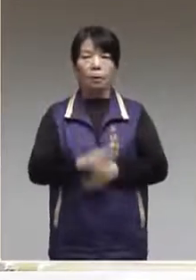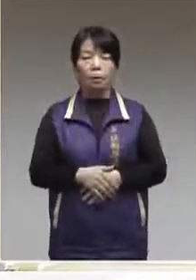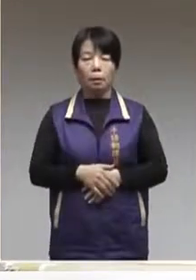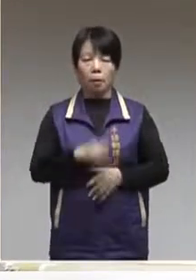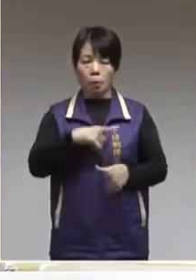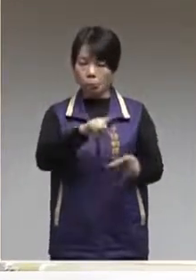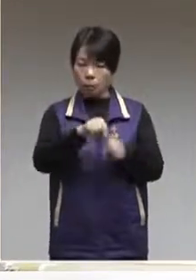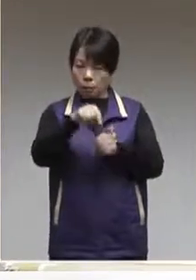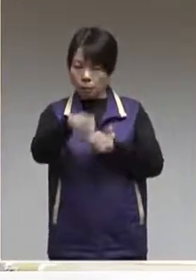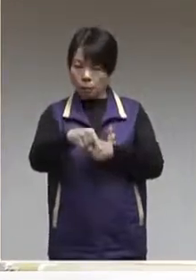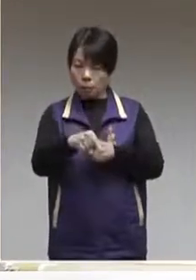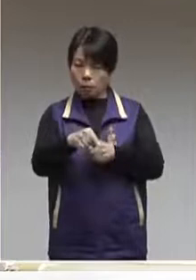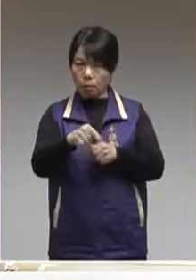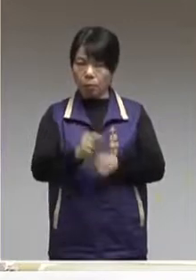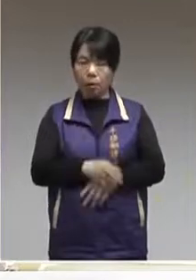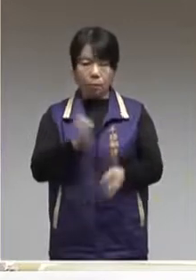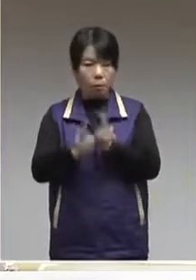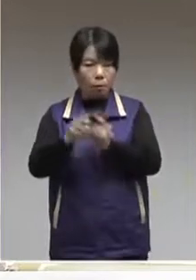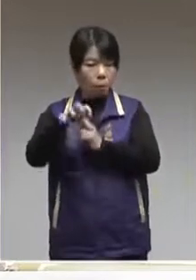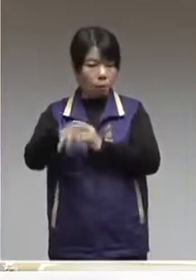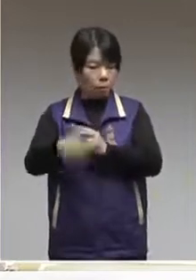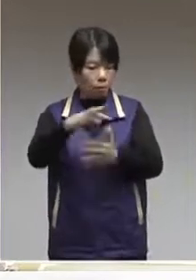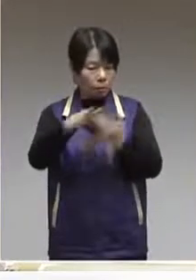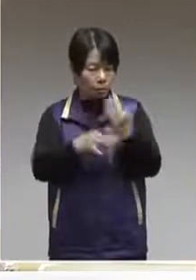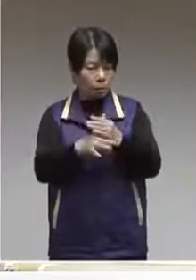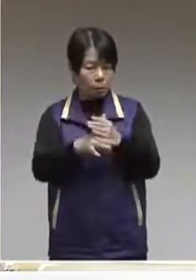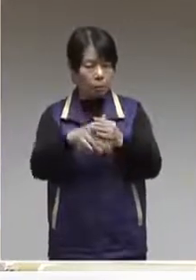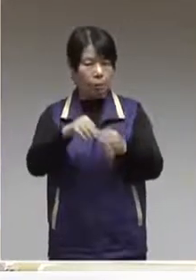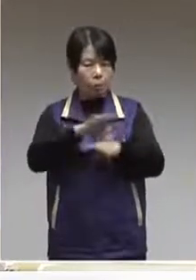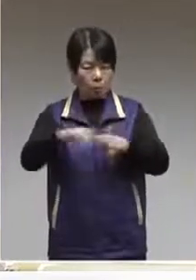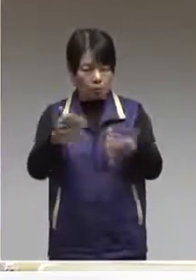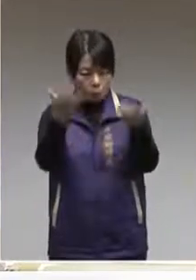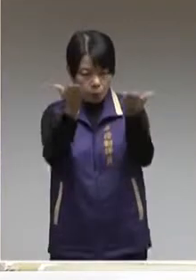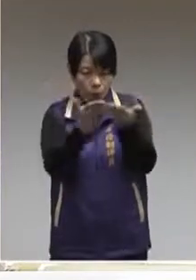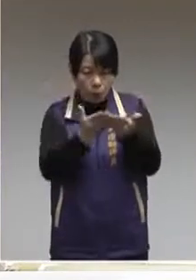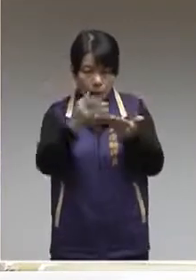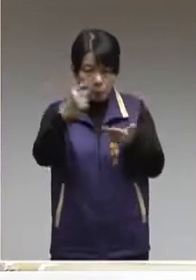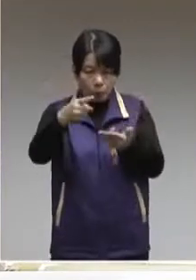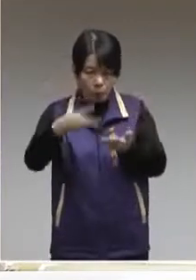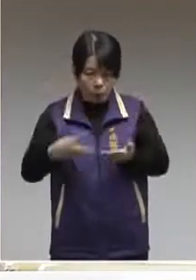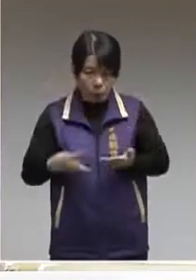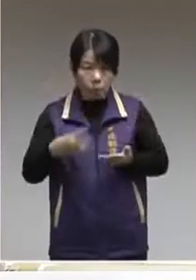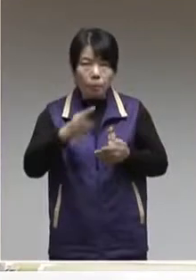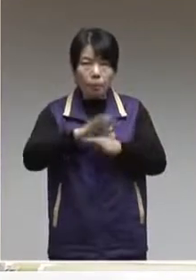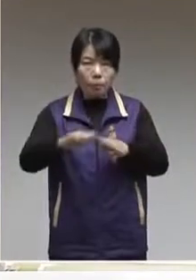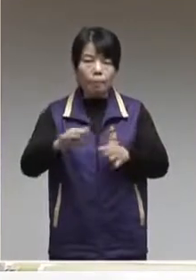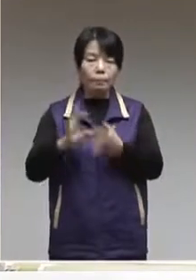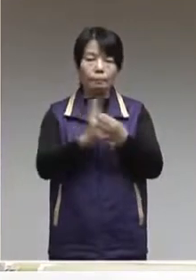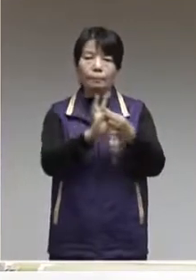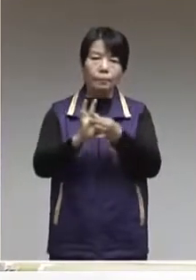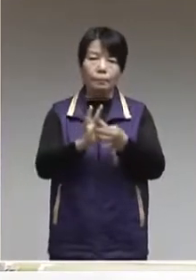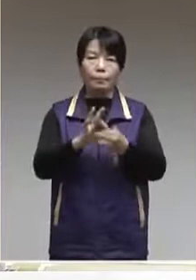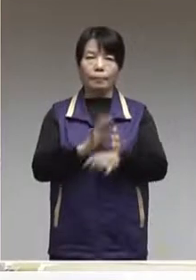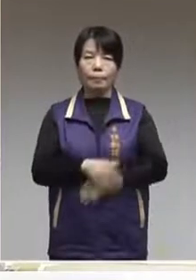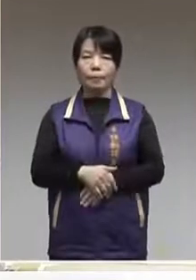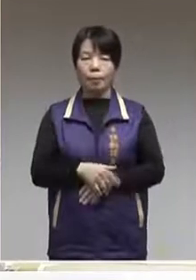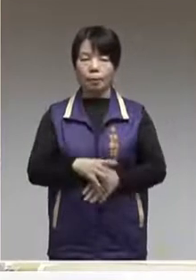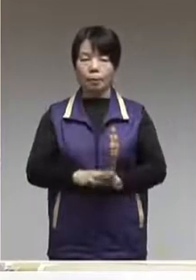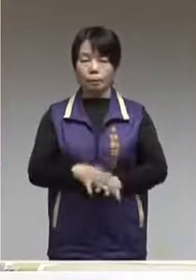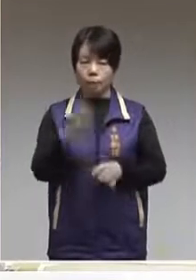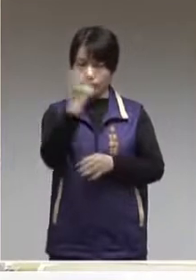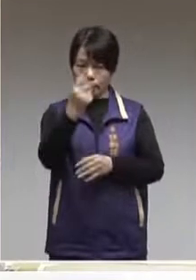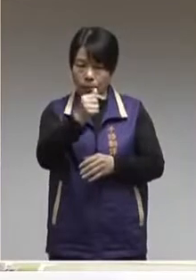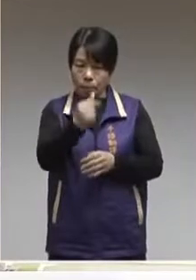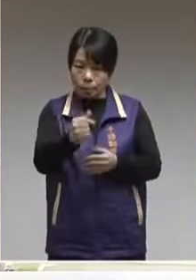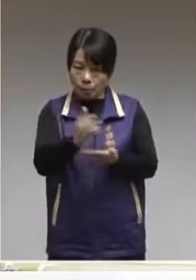会依照标准就医流程去进行，那之后要进行复验，或者是在进行相关的这些后续的确认工